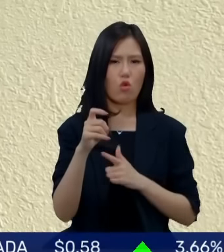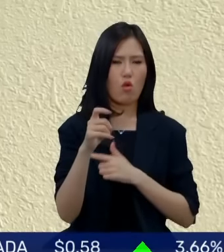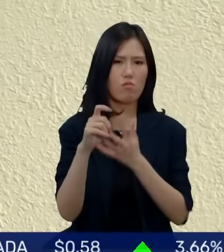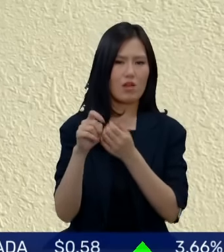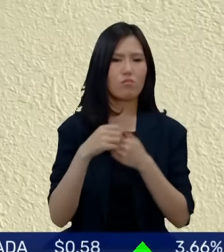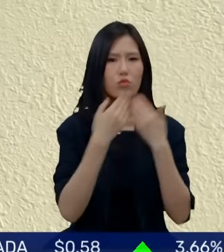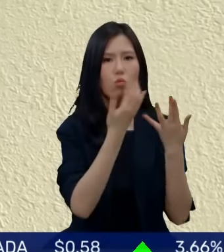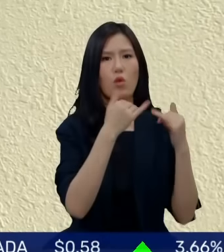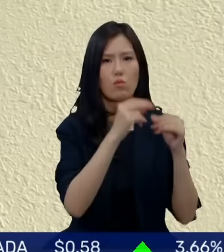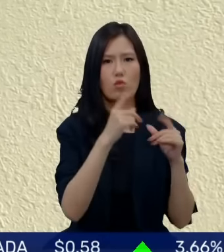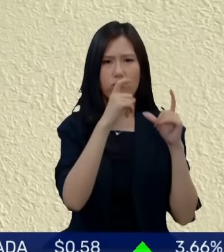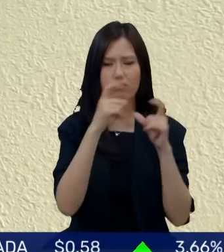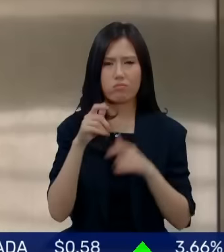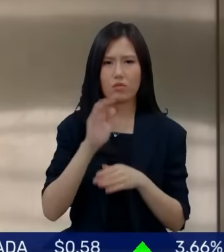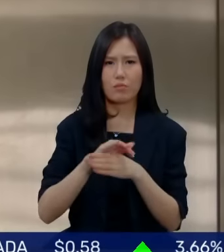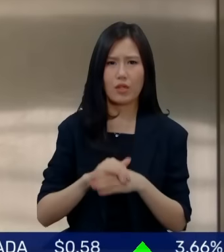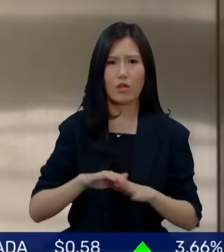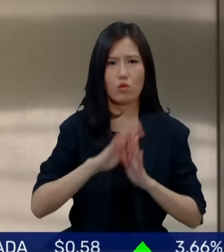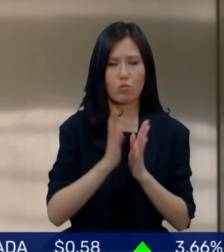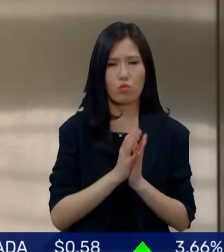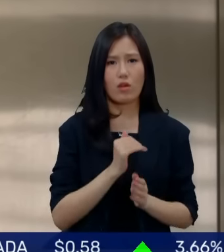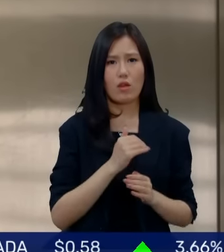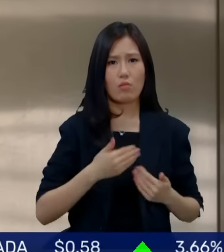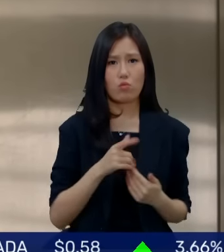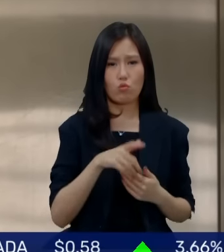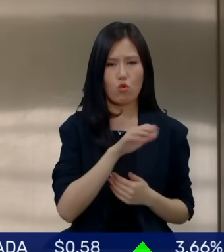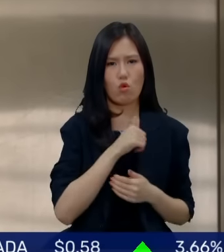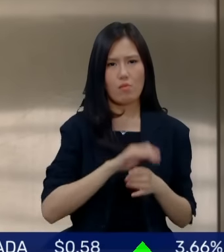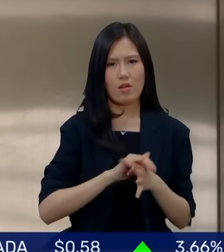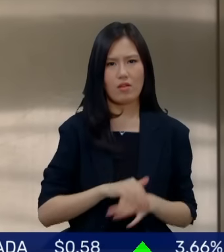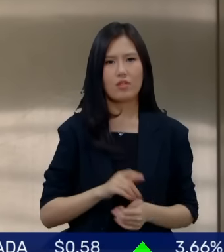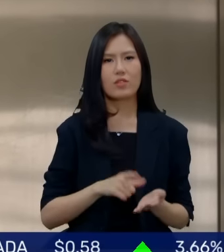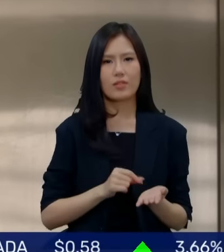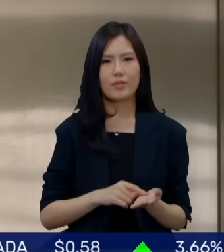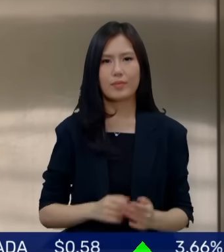зураг хөргөөр баталгаажуулсан баримт нотлохыг оршин суугчид цуглуулах ёстой гэлээ.